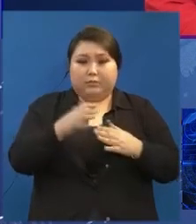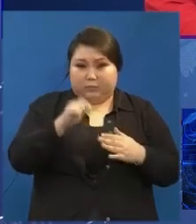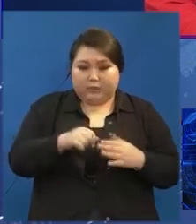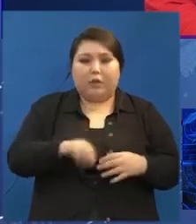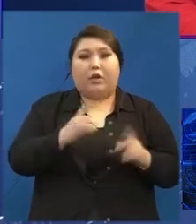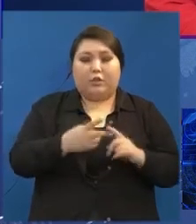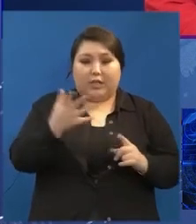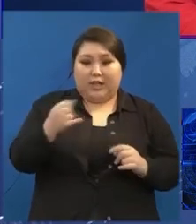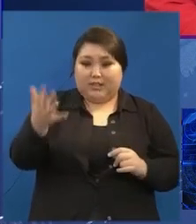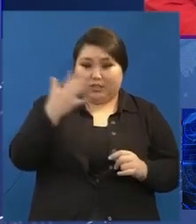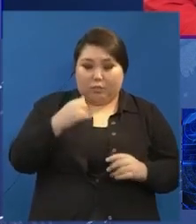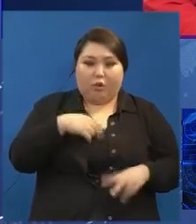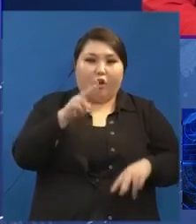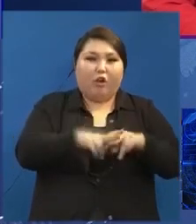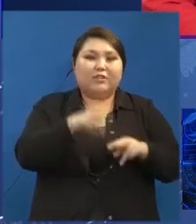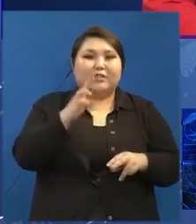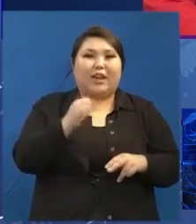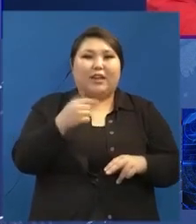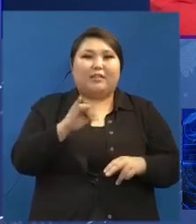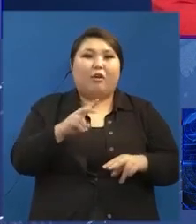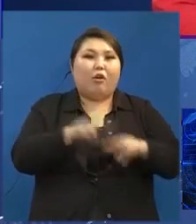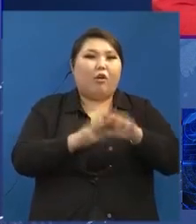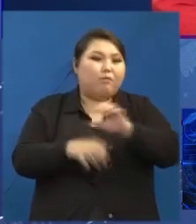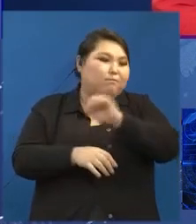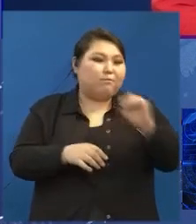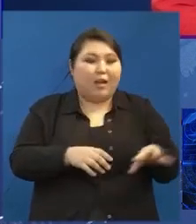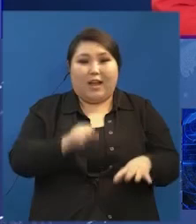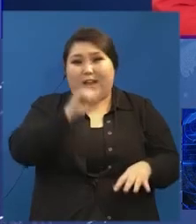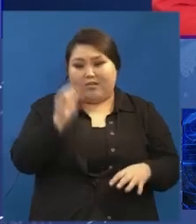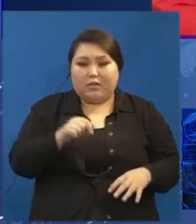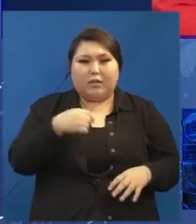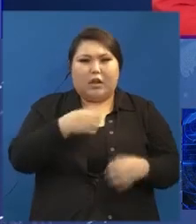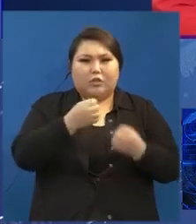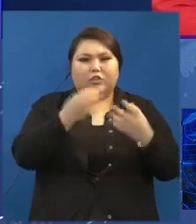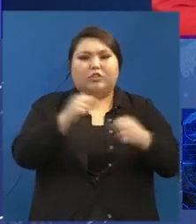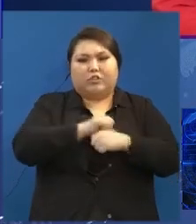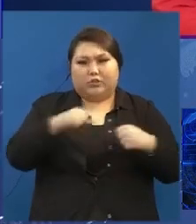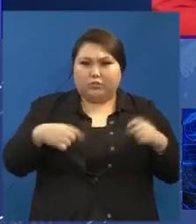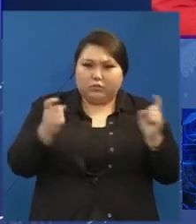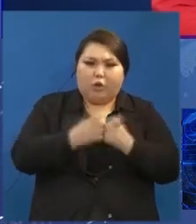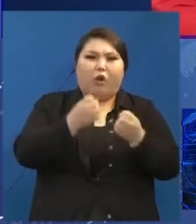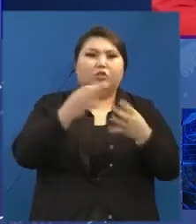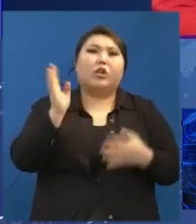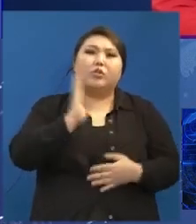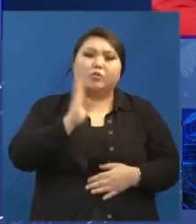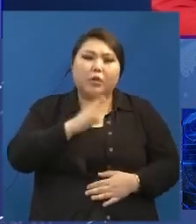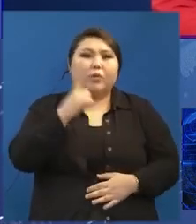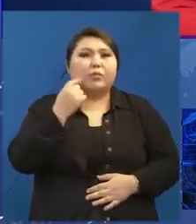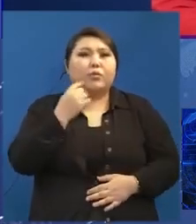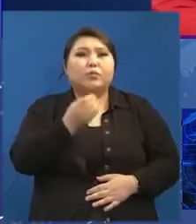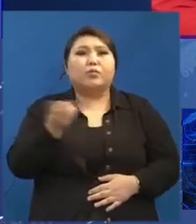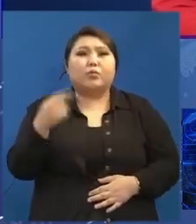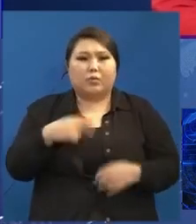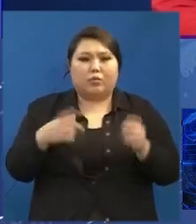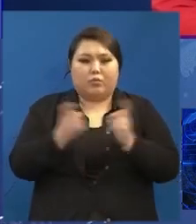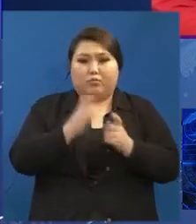хоёрдугаар таавас асуусан нөгөө цагтаа хорих асуудал. Тэгэхээр надтай маш олон иргэд уулздаг, олон ээжүүд, ялангуяа эмэгтэйчүүд